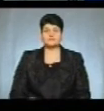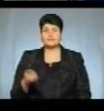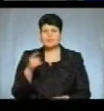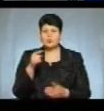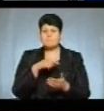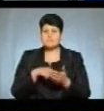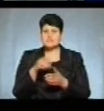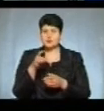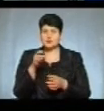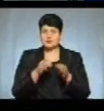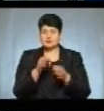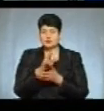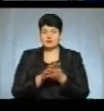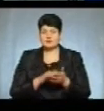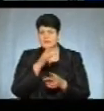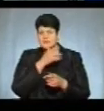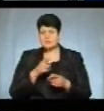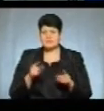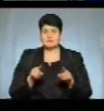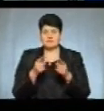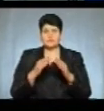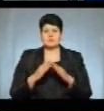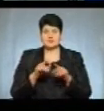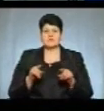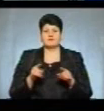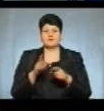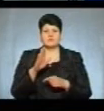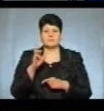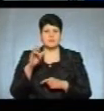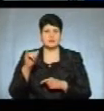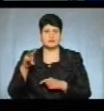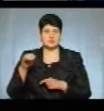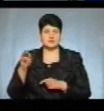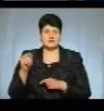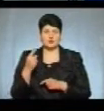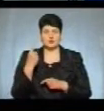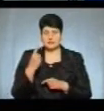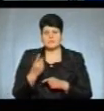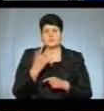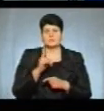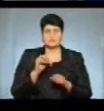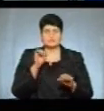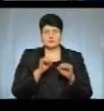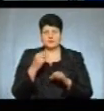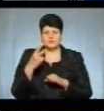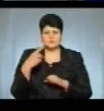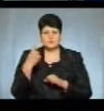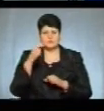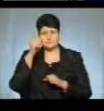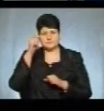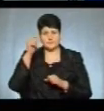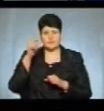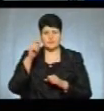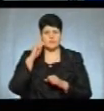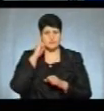Тернопільський міськрайонний суд продовжив термін тримання під домашнім арештом Володимира Білашевича, одного з підозрюваних у побитті 20-річного тернополянина